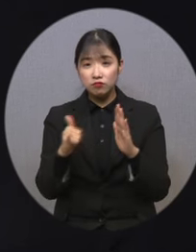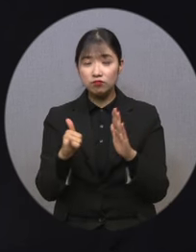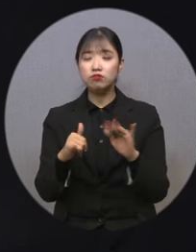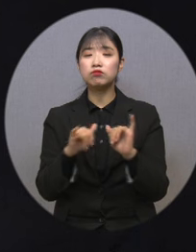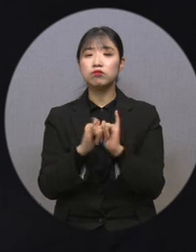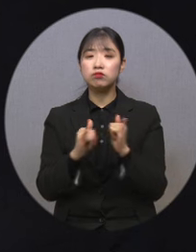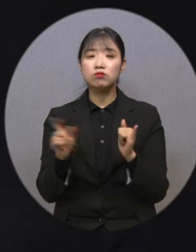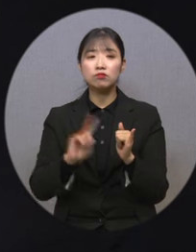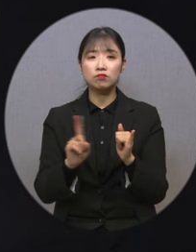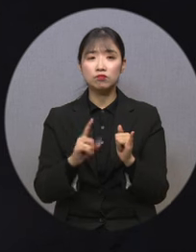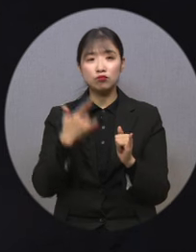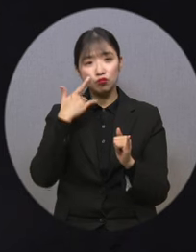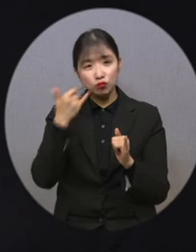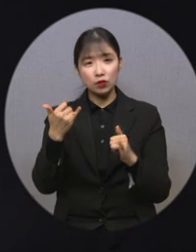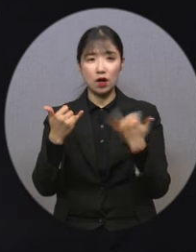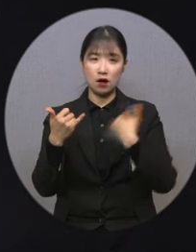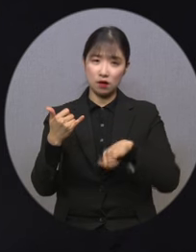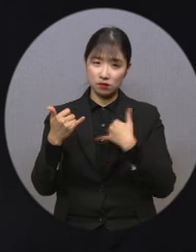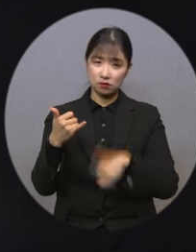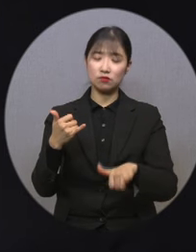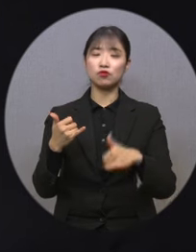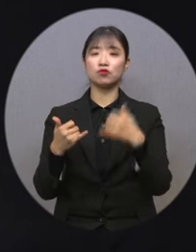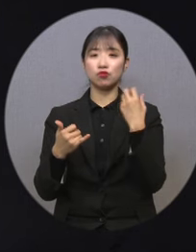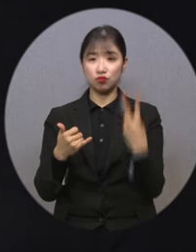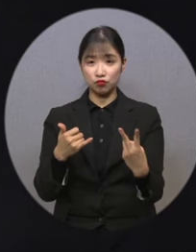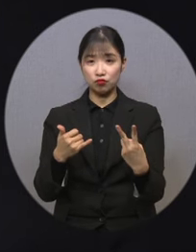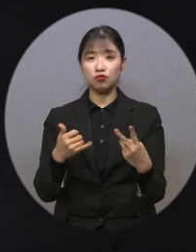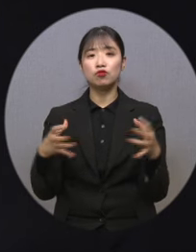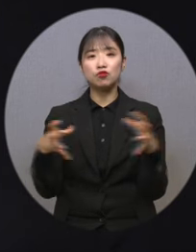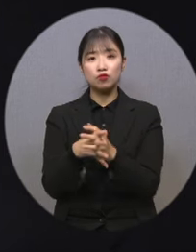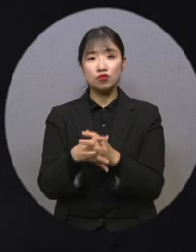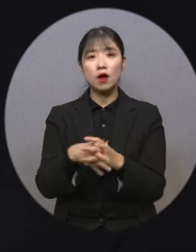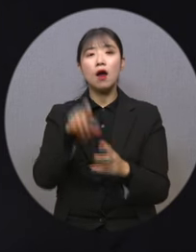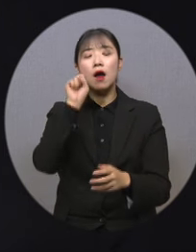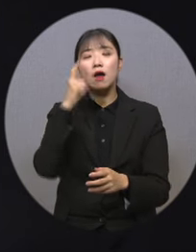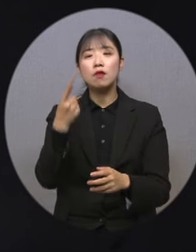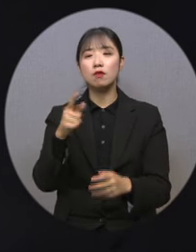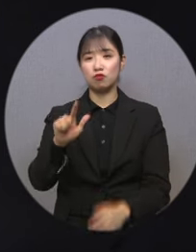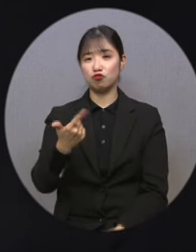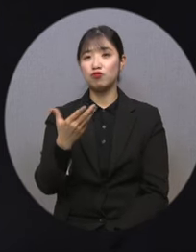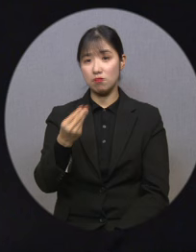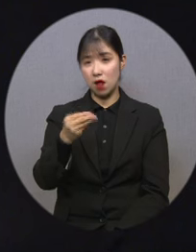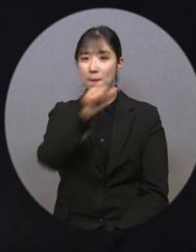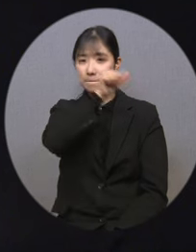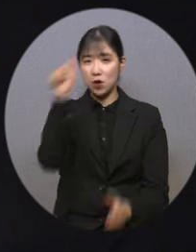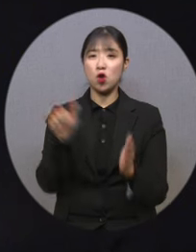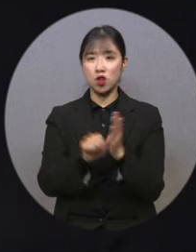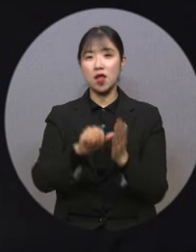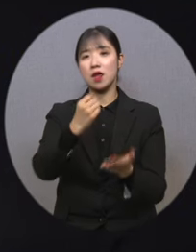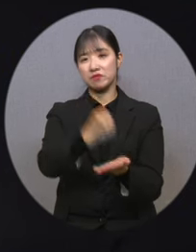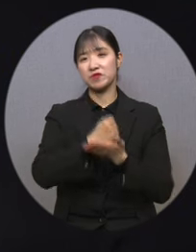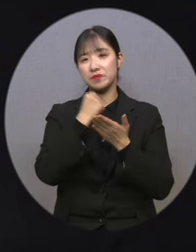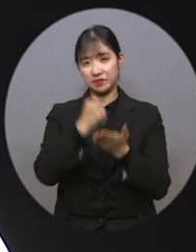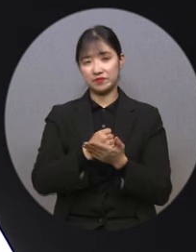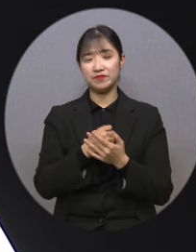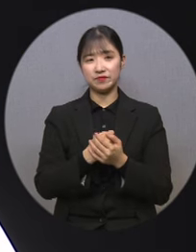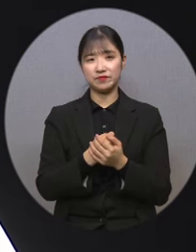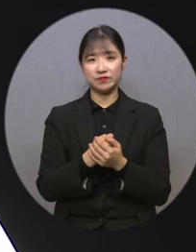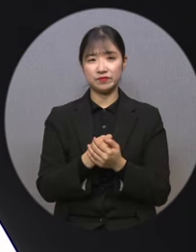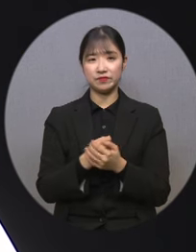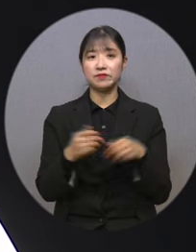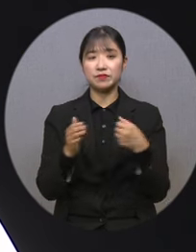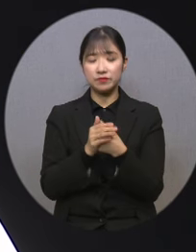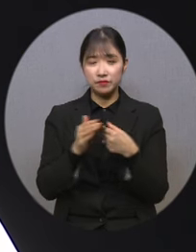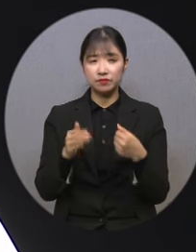사람들은 어머니 아버지까지 아들 딸 둘이 있는 사람은 한 달에 600만 원씩 평생 도릅니다. 월급 말고.